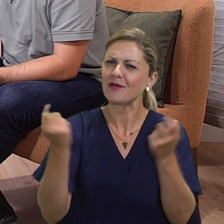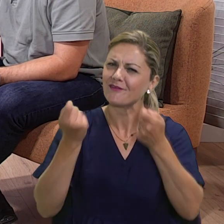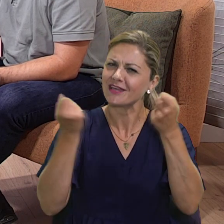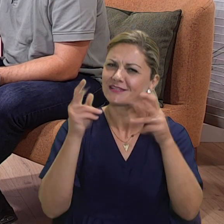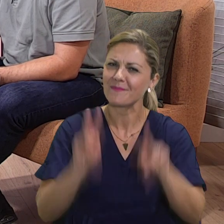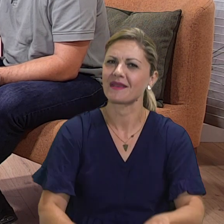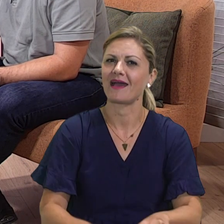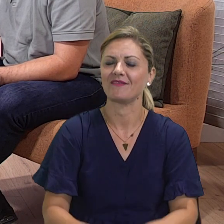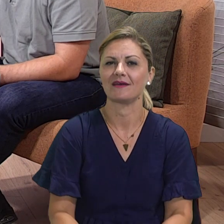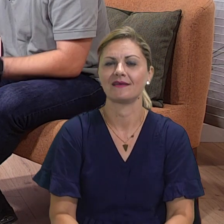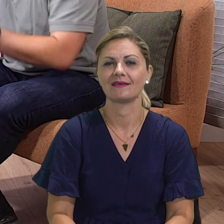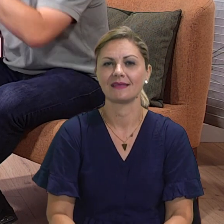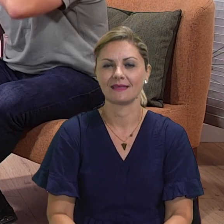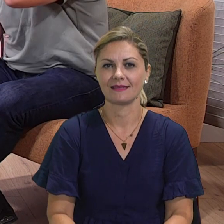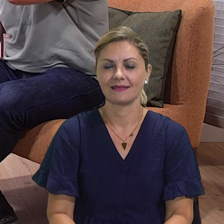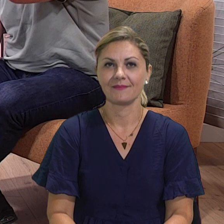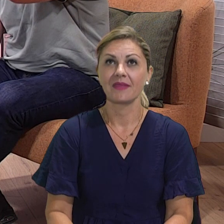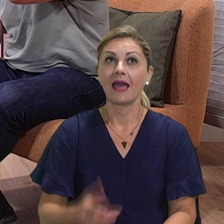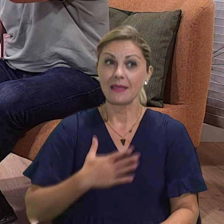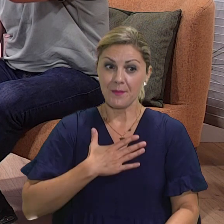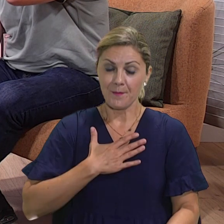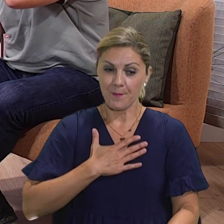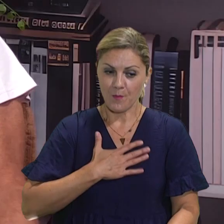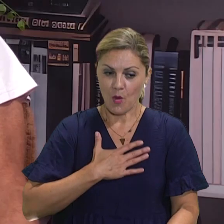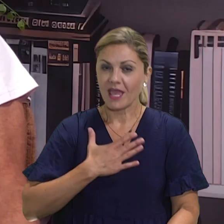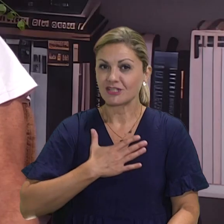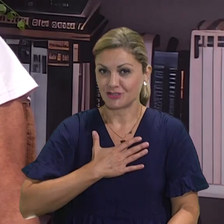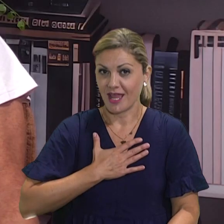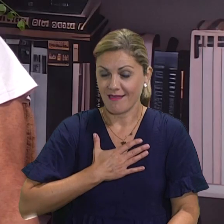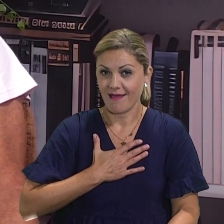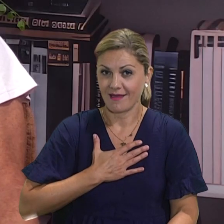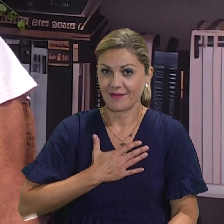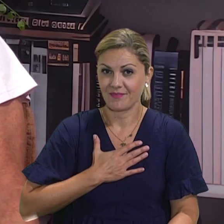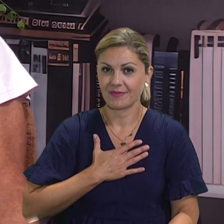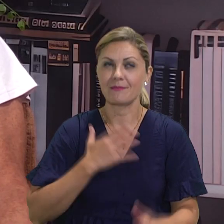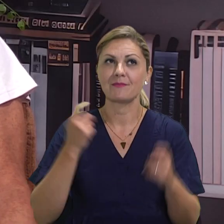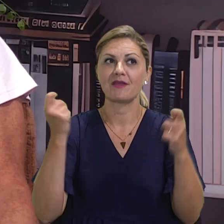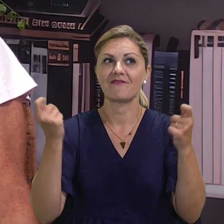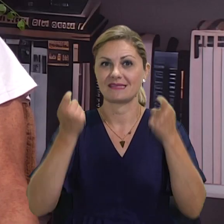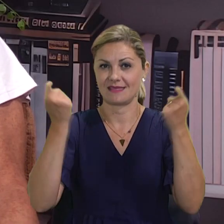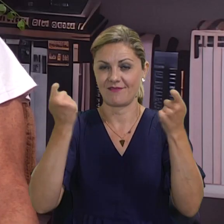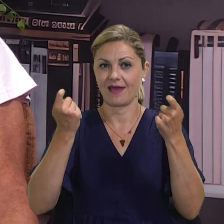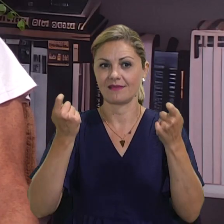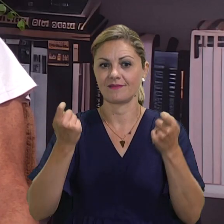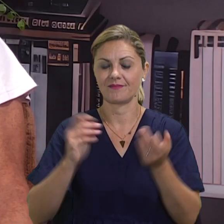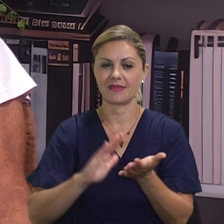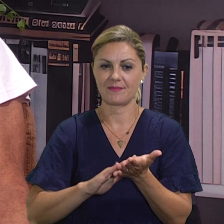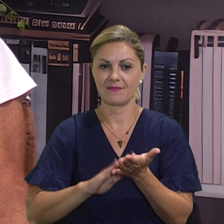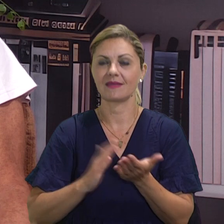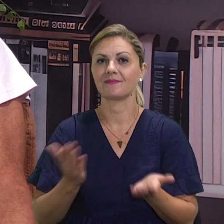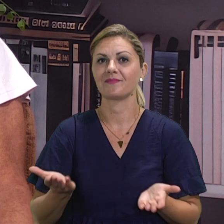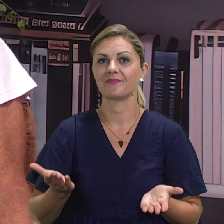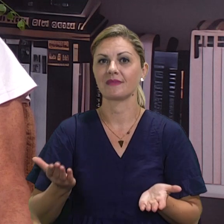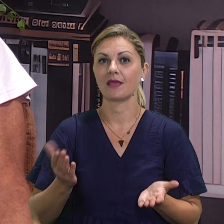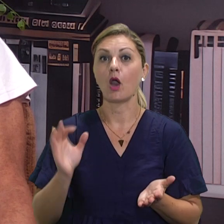A da, to sam zaboravio reći, iz one stvari koje vas zanimaju, to je da mi želja bude da bude ovi nešto i na nekom festivalu,